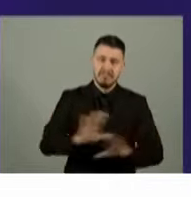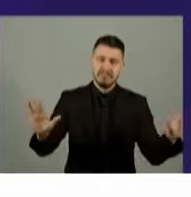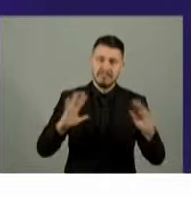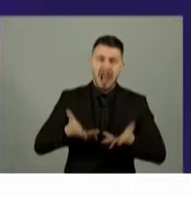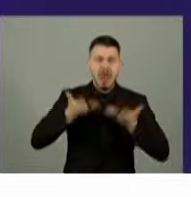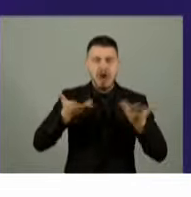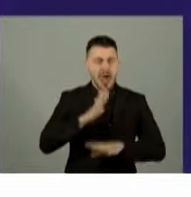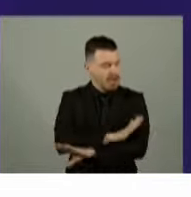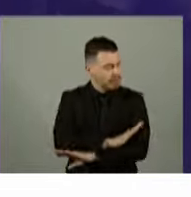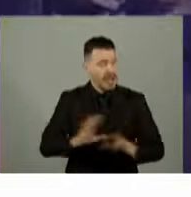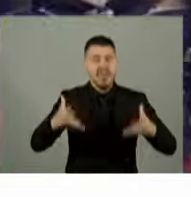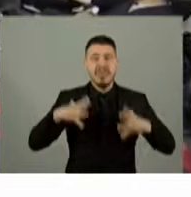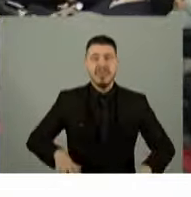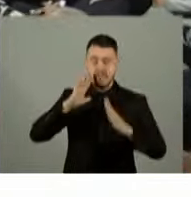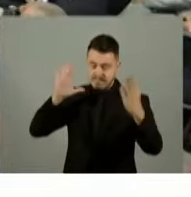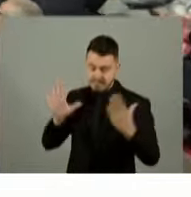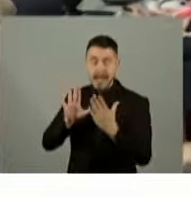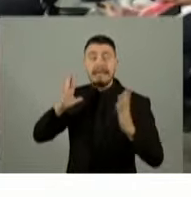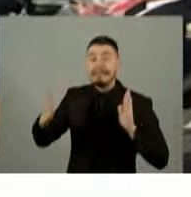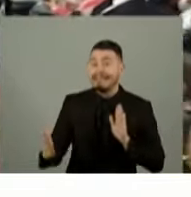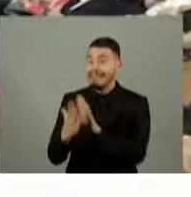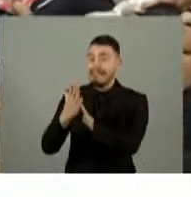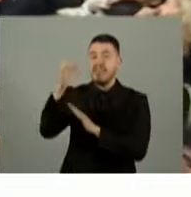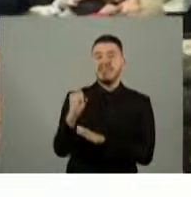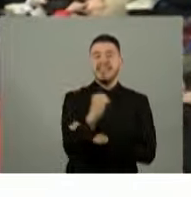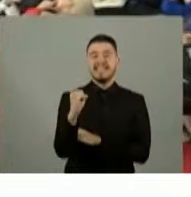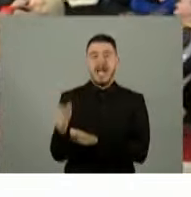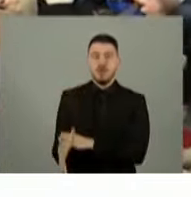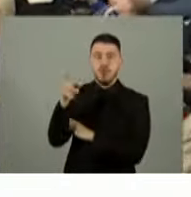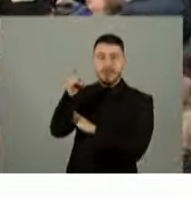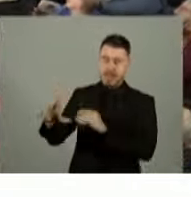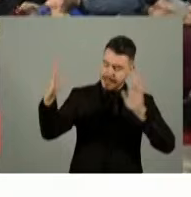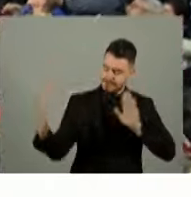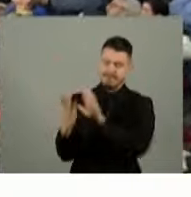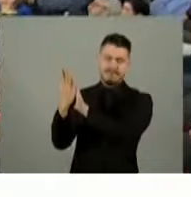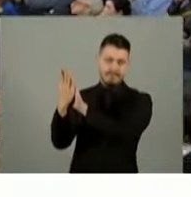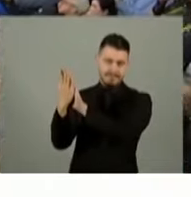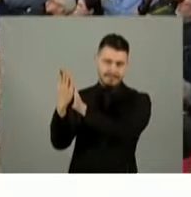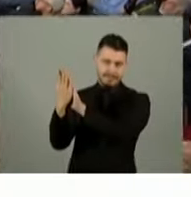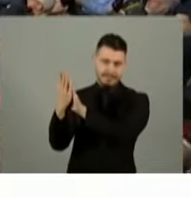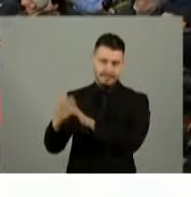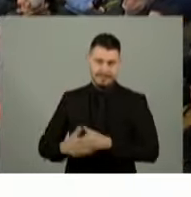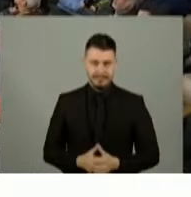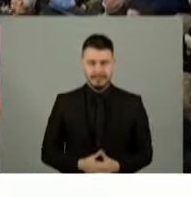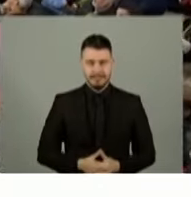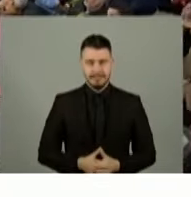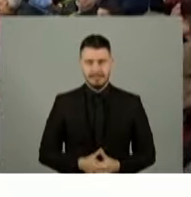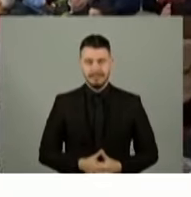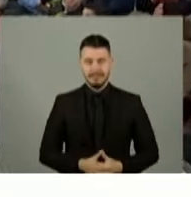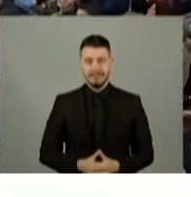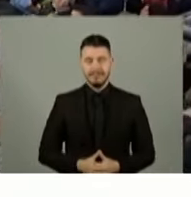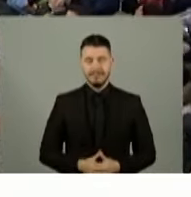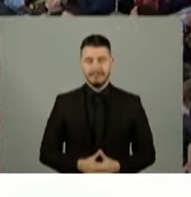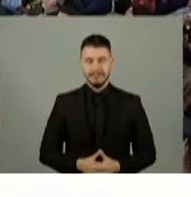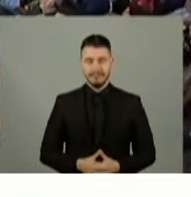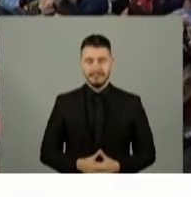δίκη προθέσεων και την ερμηνεία της ερμηνείας. Πάντως, εάν αποδειχθεί ότι τελικά λειτουργήσε έτσι όπως έπρεπε, γιατί δεν τον αφορούσε αυτή